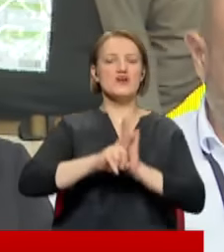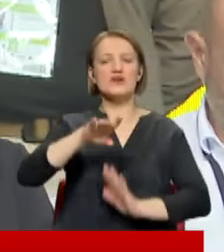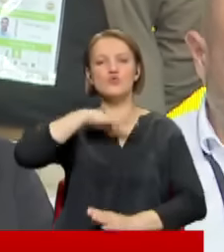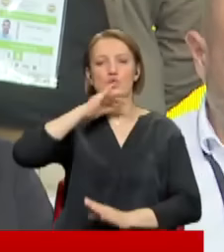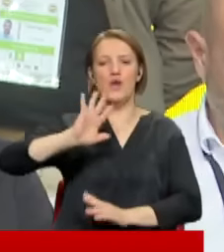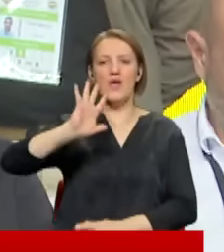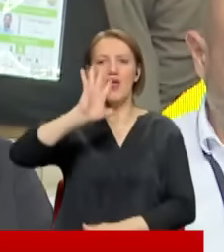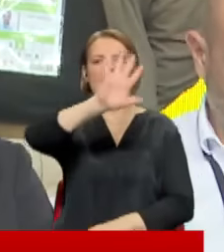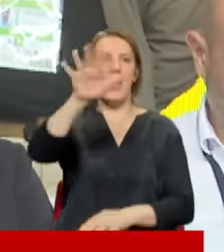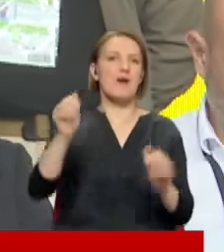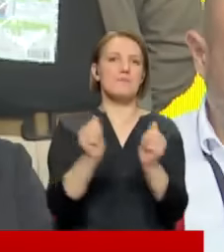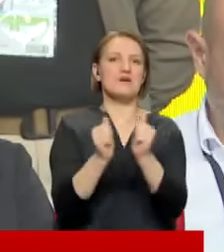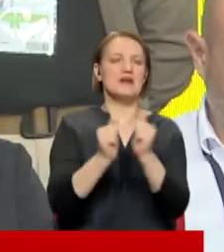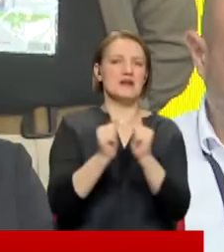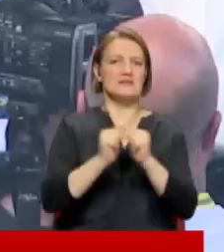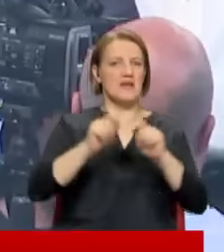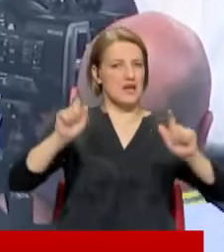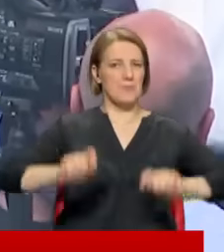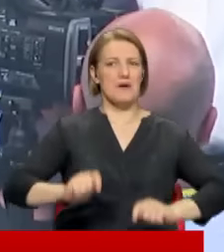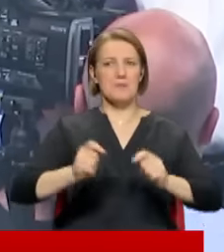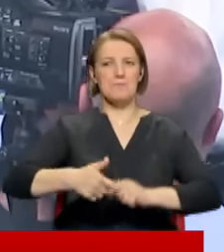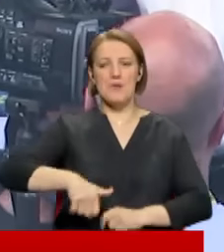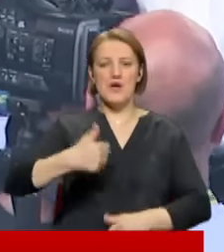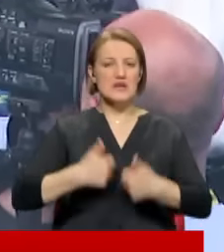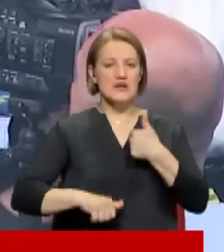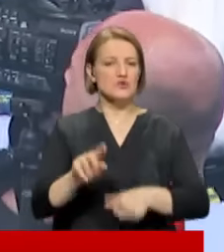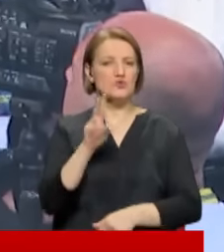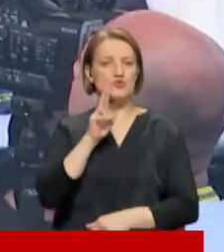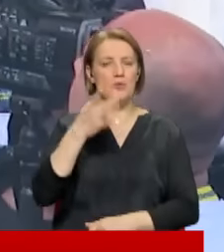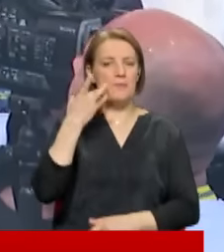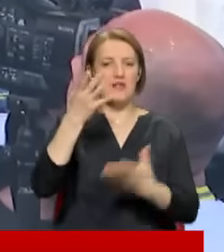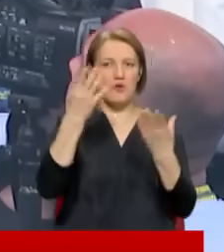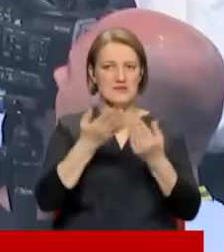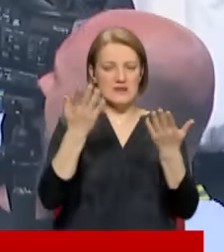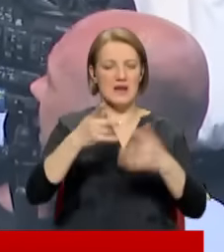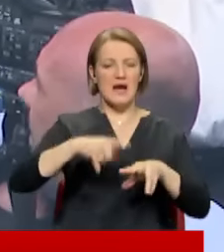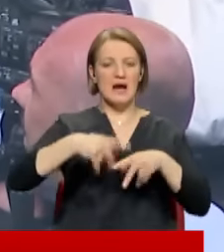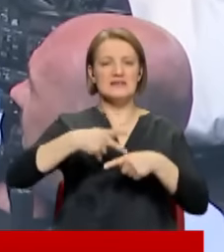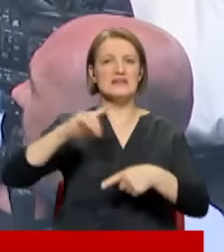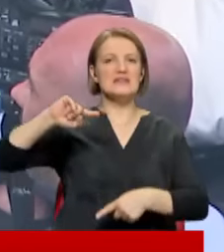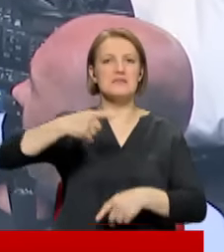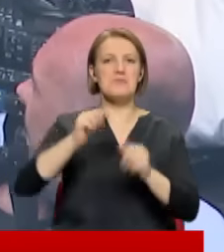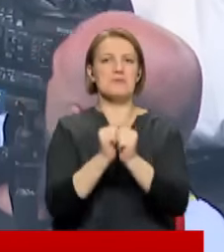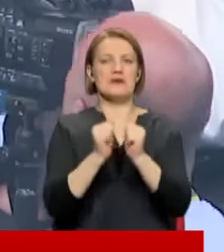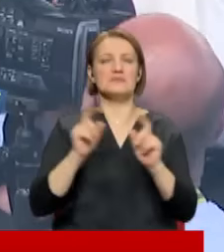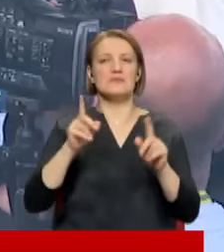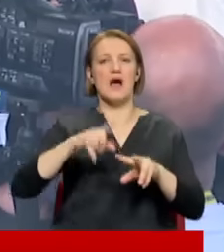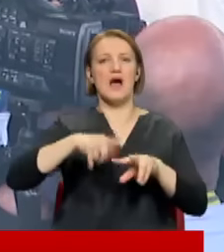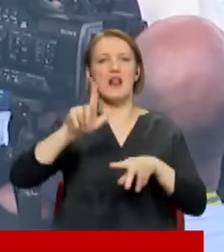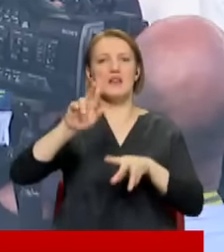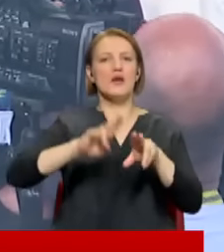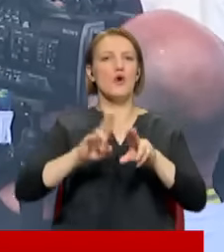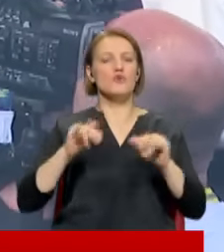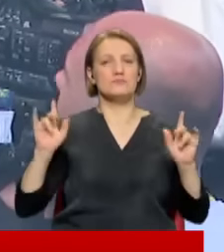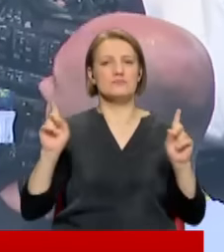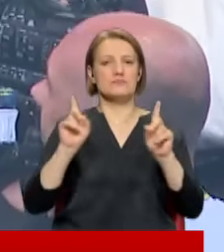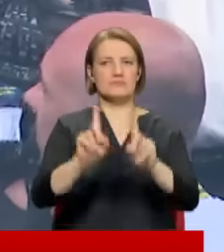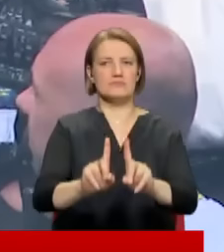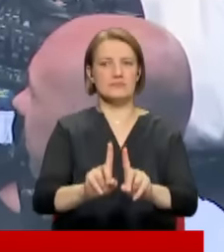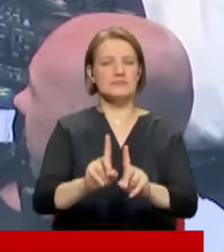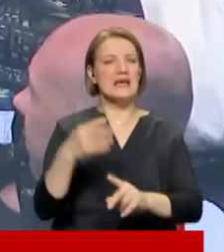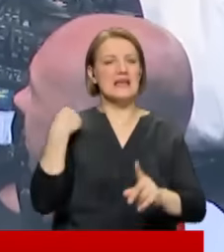geleceğini hep birlikte inşa edelim. Başkanlık yarışı sonucunun belli olmasıyla Aziz Yıldırım'la birlikte sahneye çıktı Ali Koç. Aziz Yıldırım da Ali